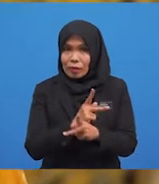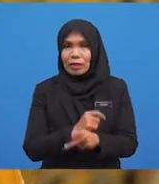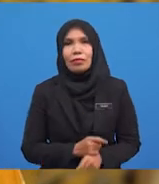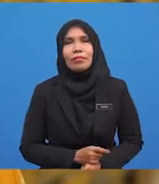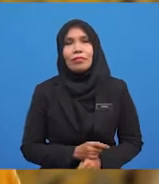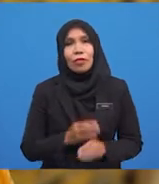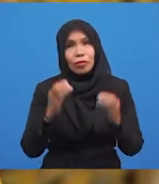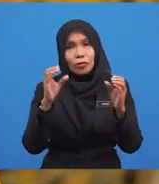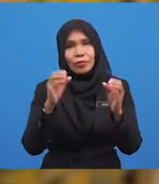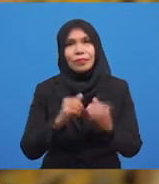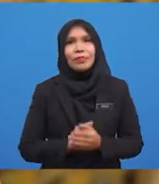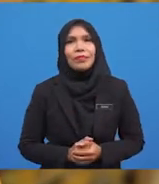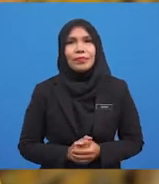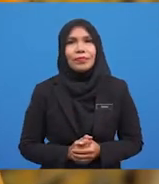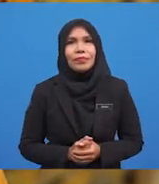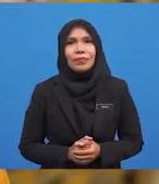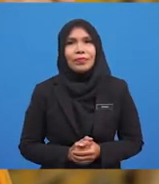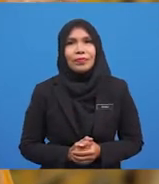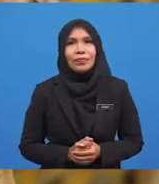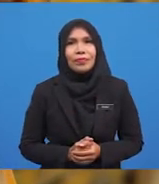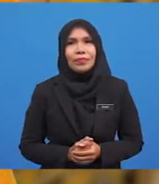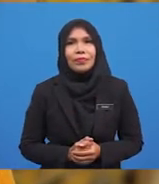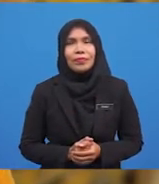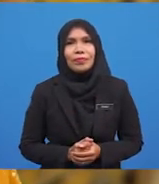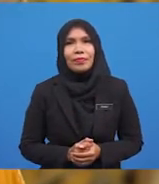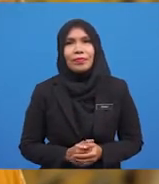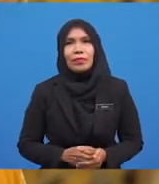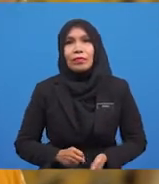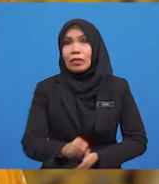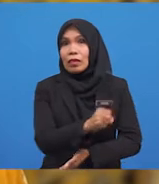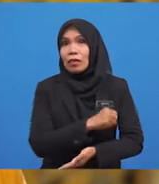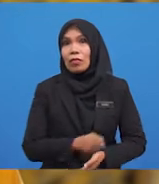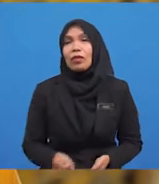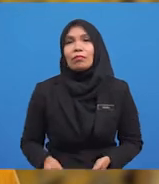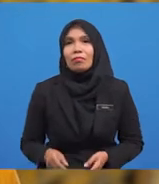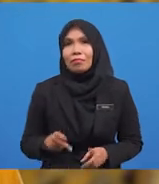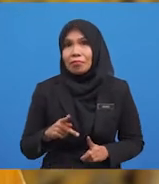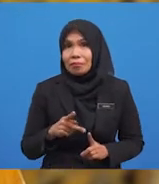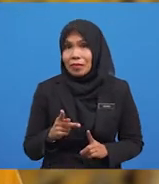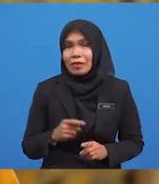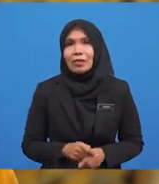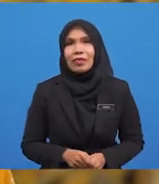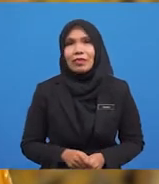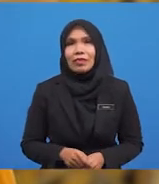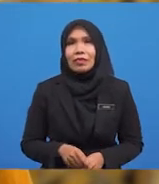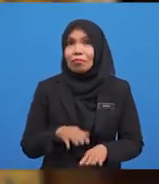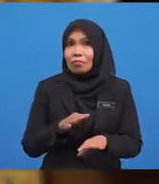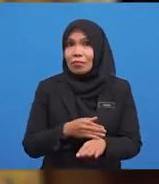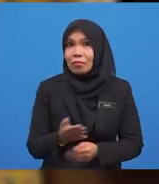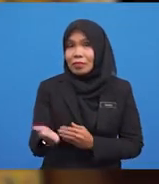saya pada kali ini. Sawah padi menyapa pagi. Kalau sudi, datanglah